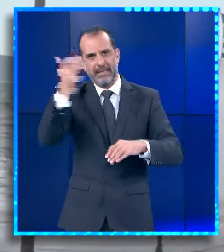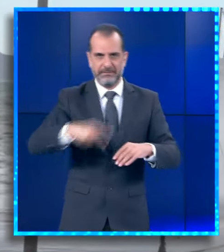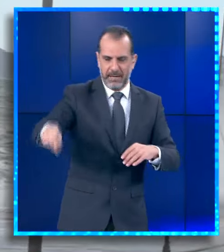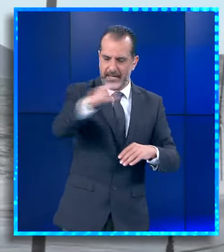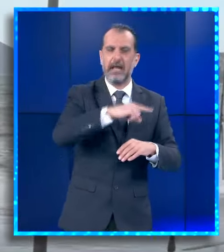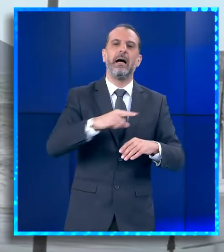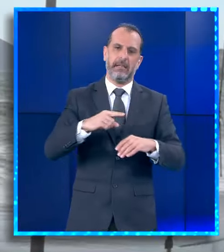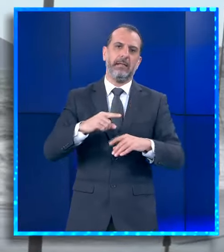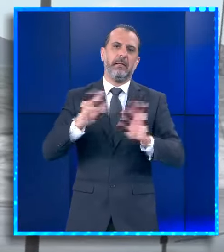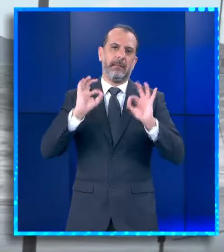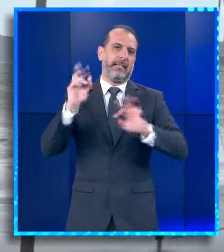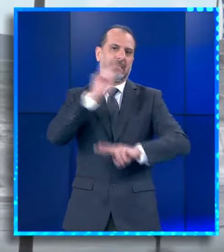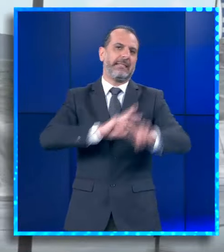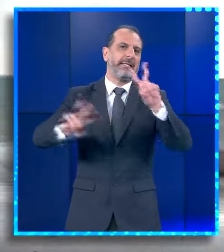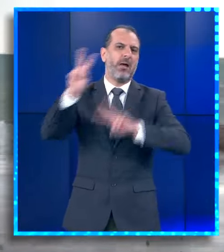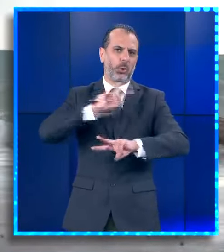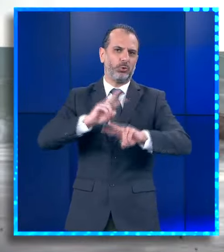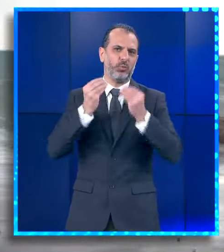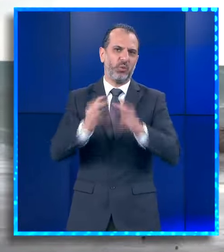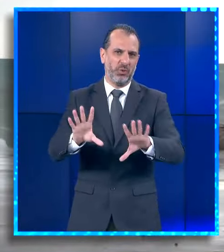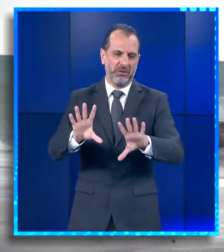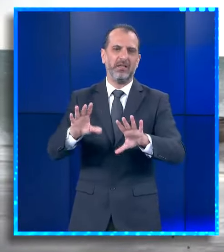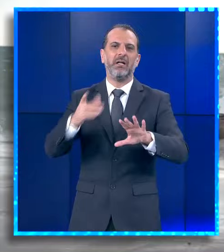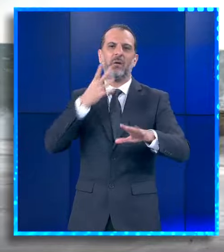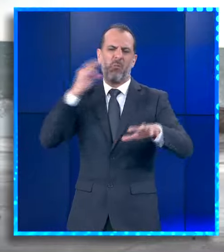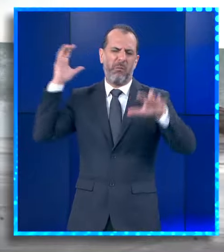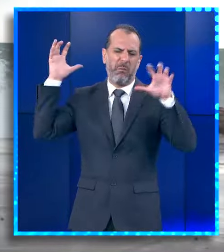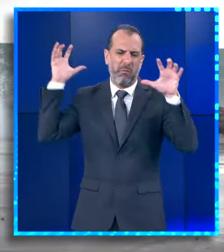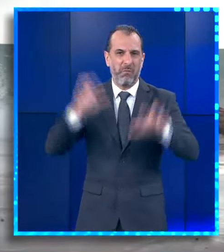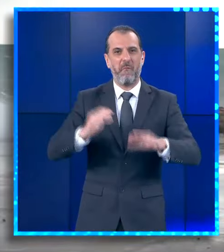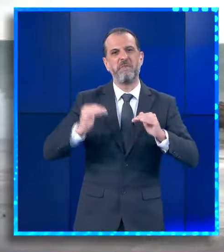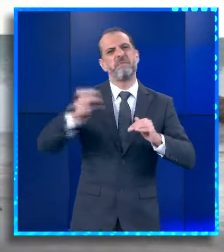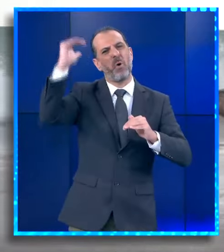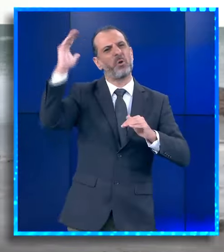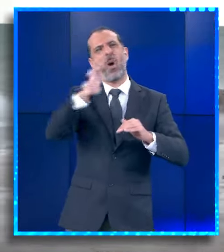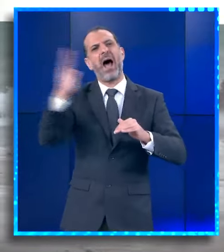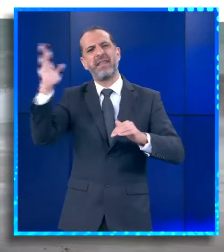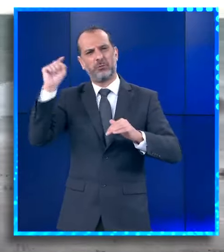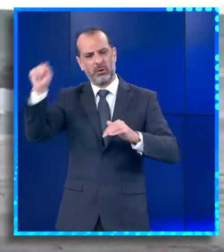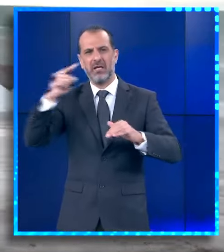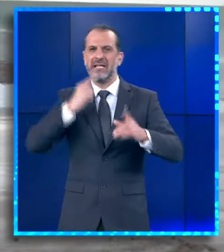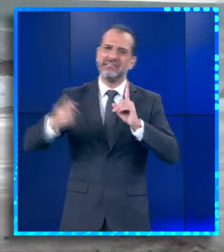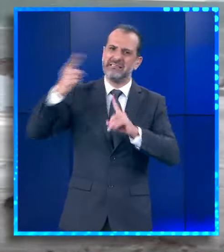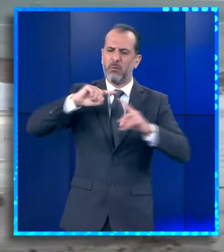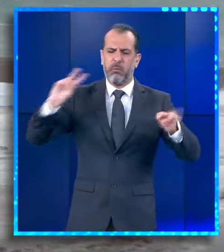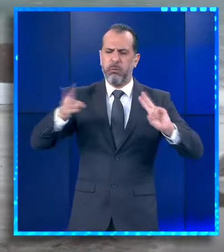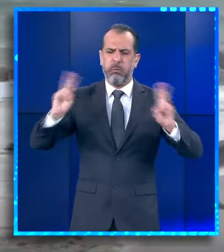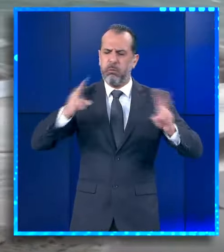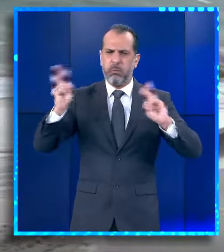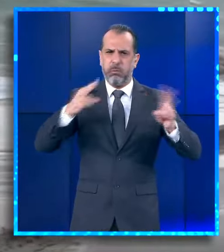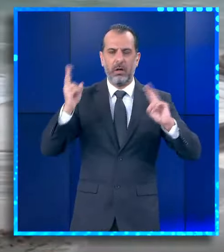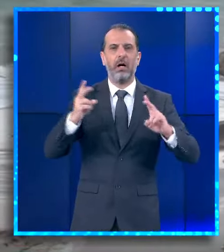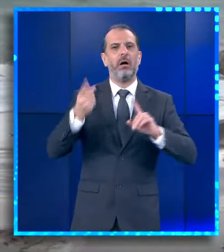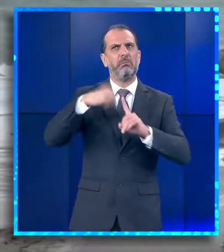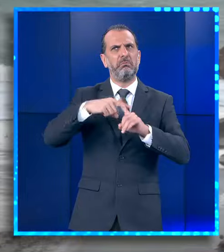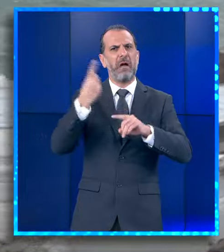Το κύριο χαρακτηριστικό του καιρού που ήταν, θα λέγαμε, πέραν των καταιγίδων στα βορειοανατολικά, η ενισχυμένη βορειοδυτική άνεμη κρατάνε και τα 7